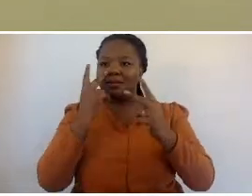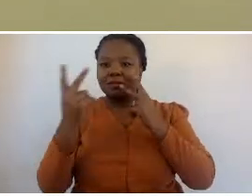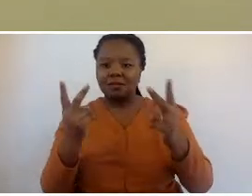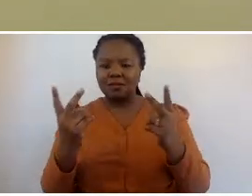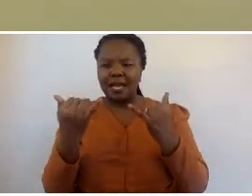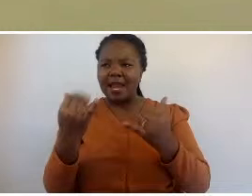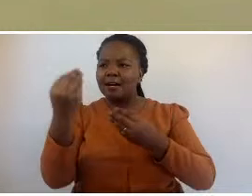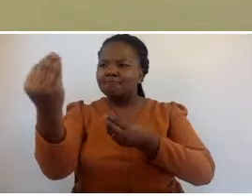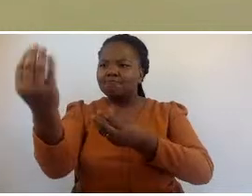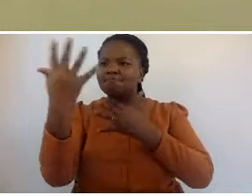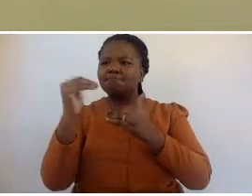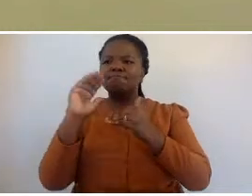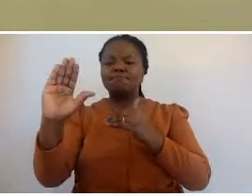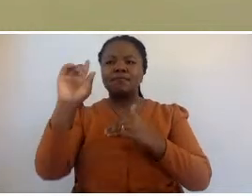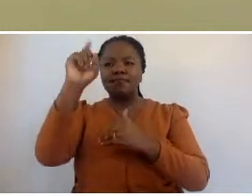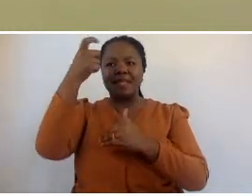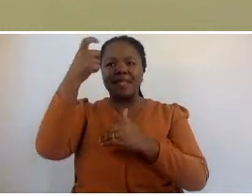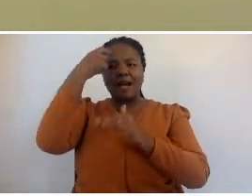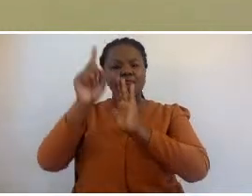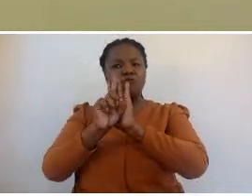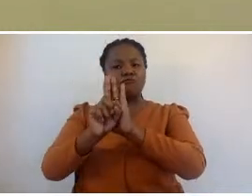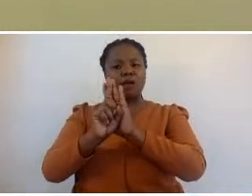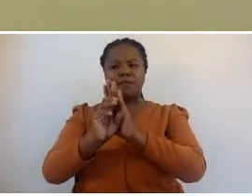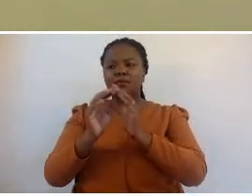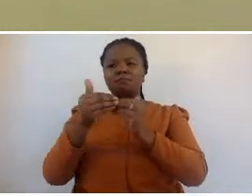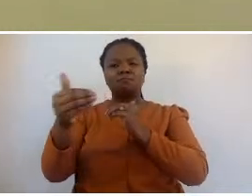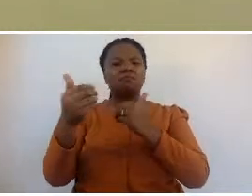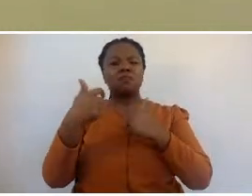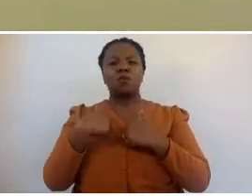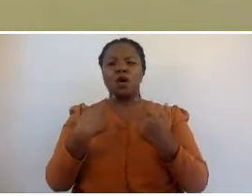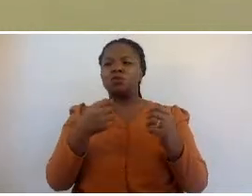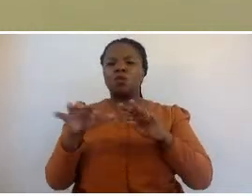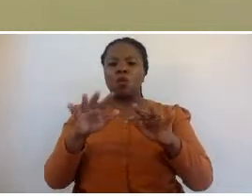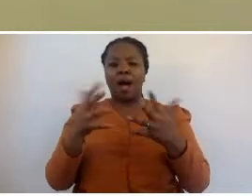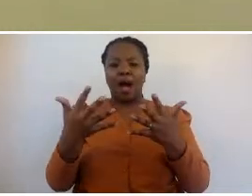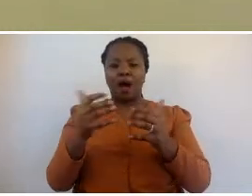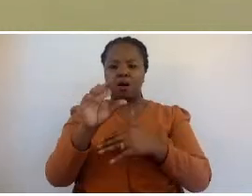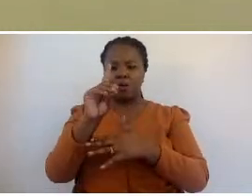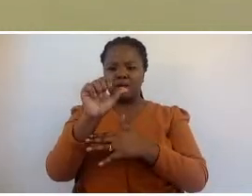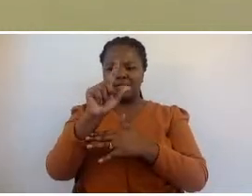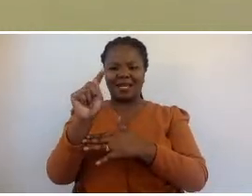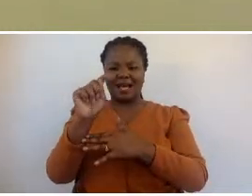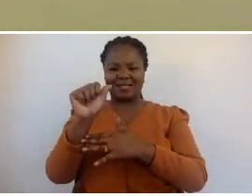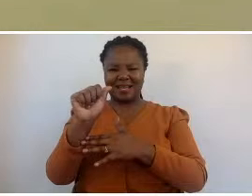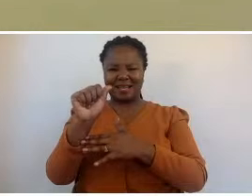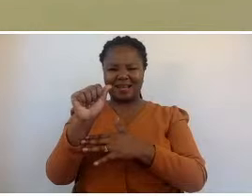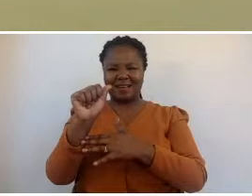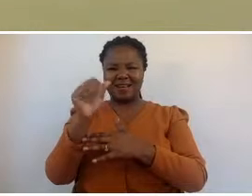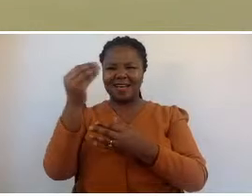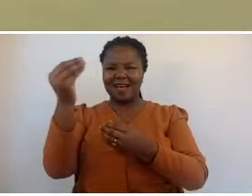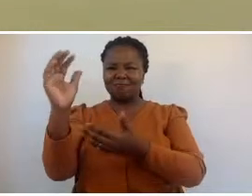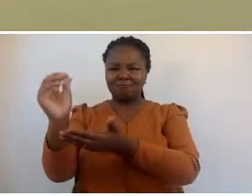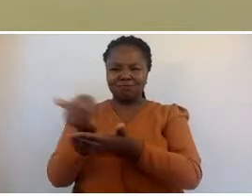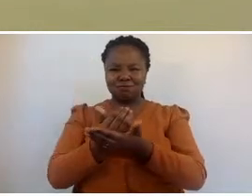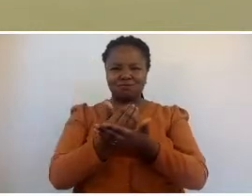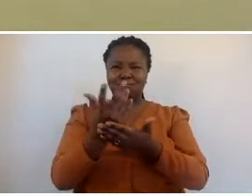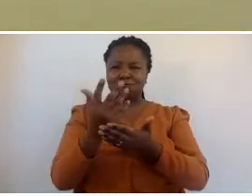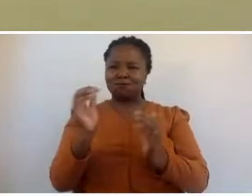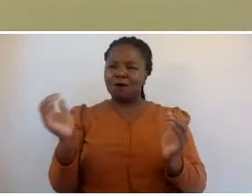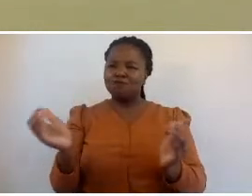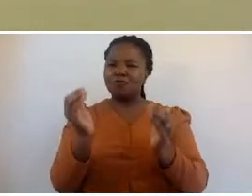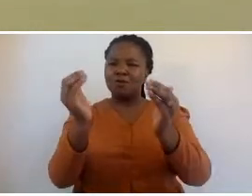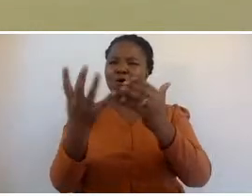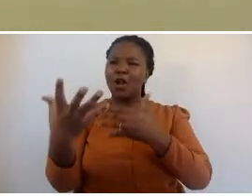gouvernement, pouvez-vous nous dire ce qui peut être fait pour recueillir des données afin de promouvoir l'éducation inclusive pour tous? Quelles ont